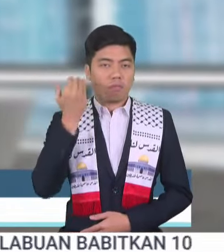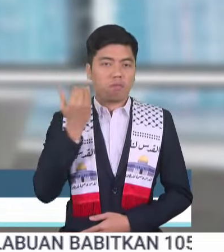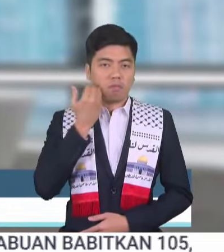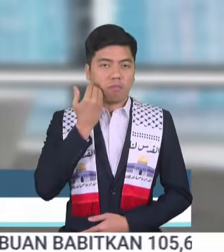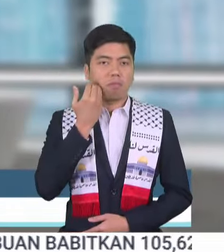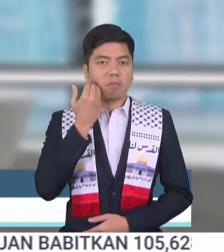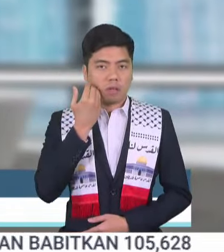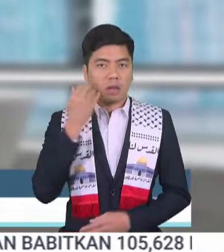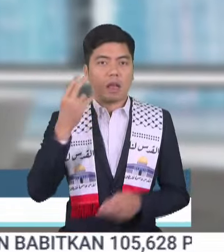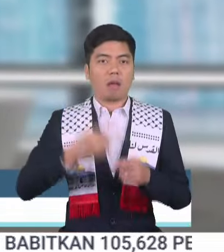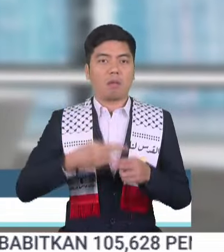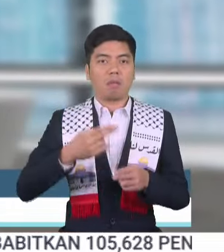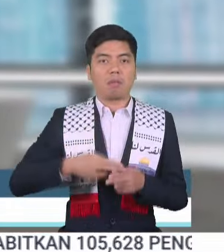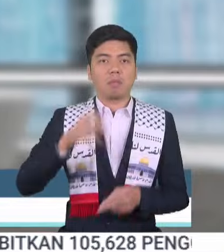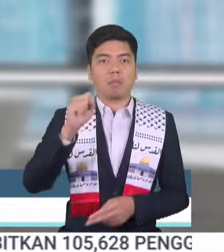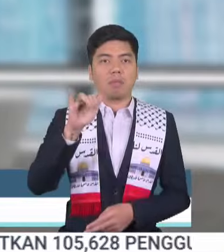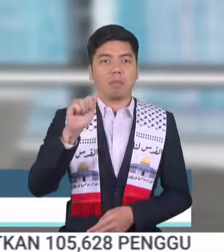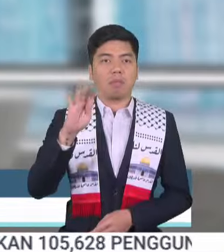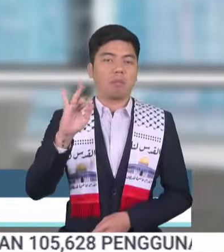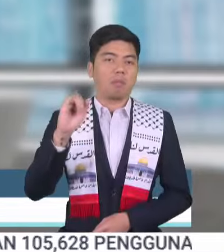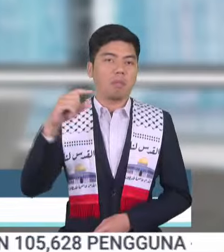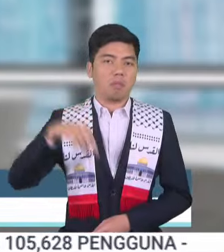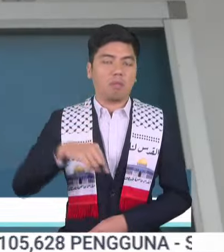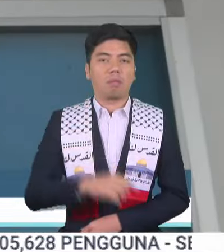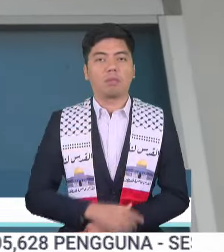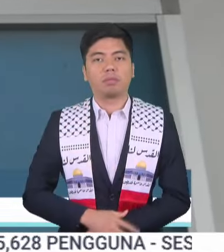hadapan Magistrate Ahmad Syafiq Aizad Nazri.